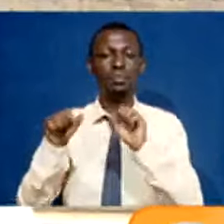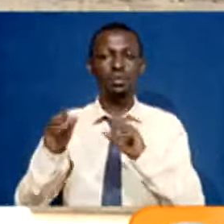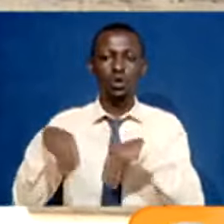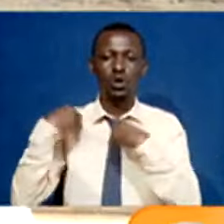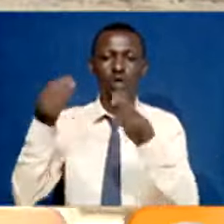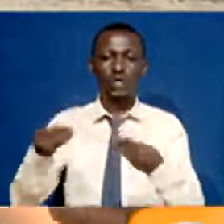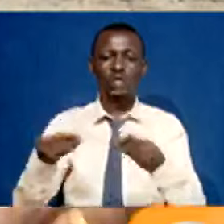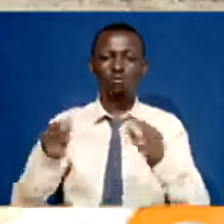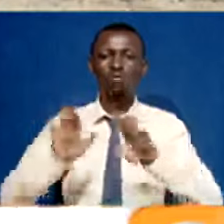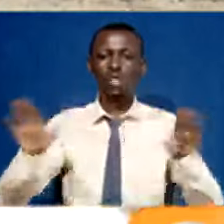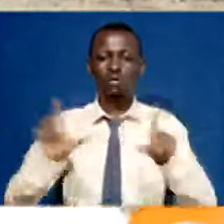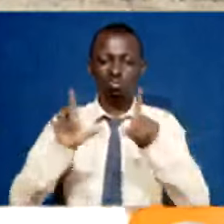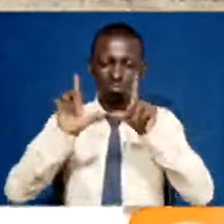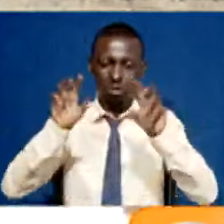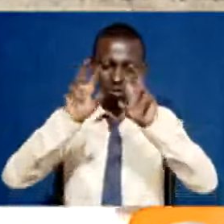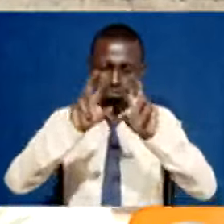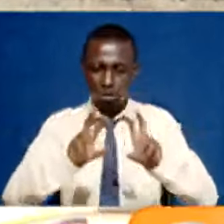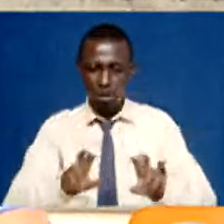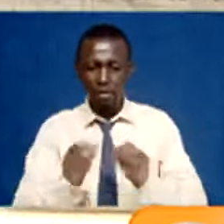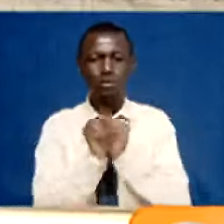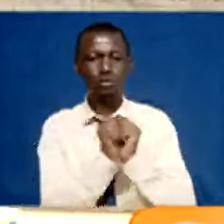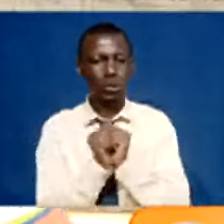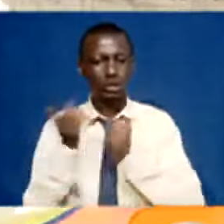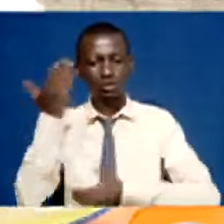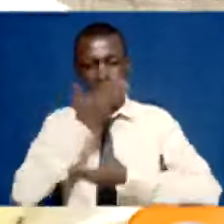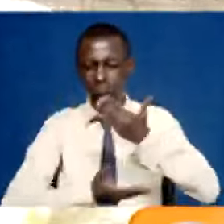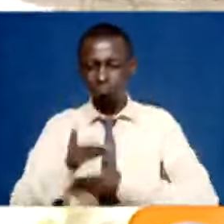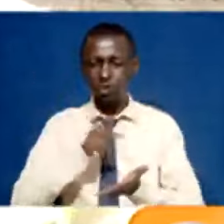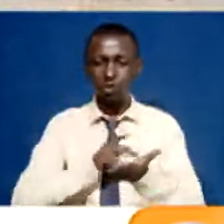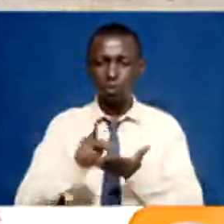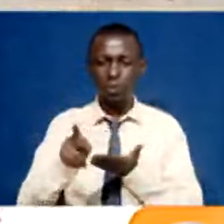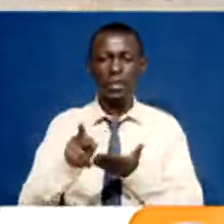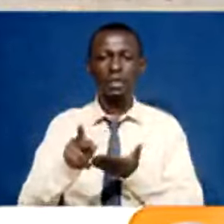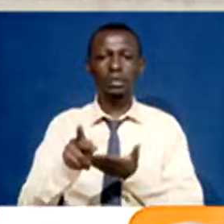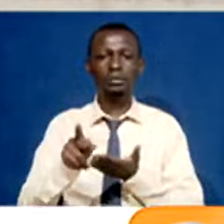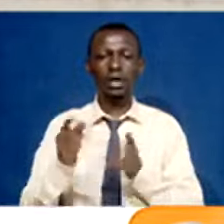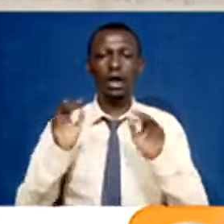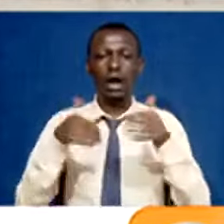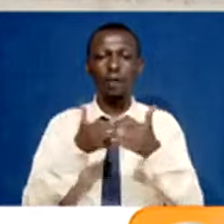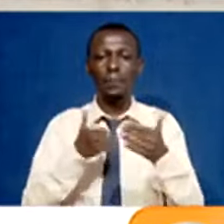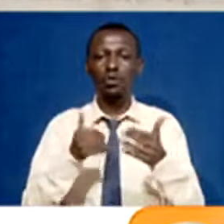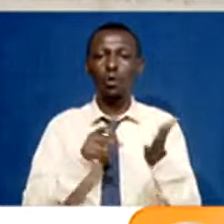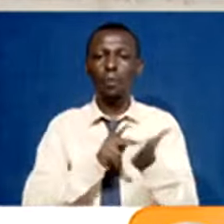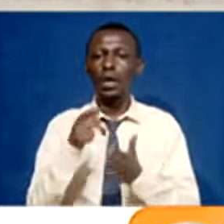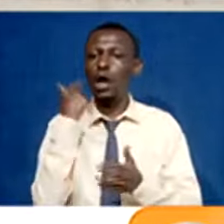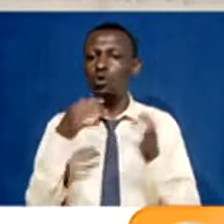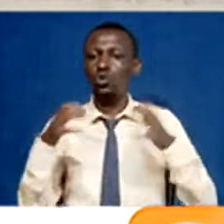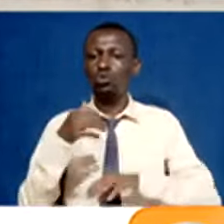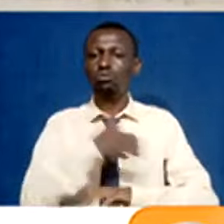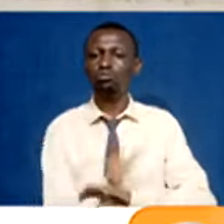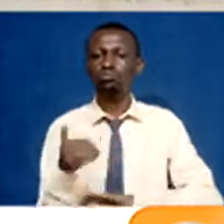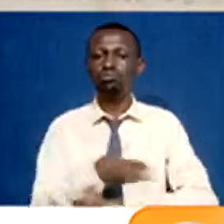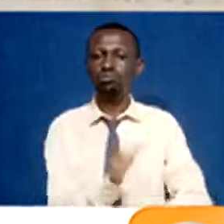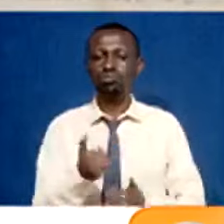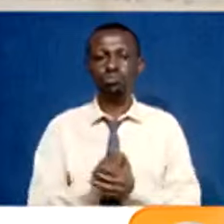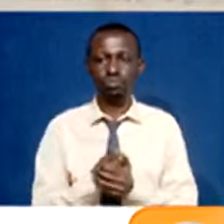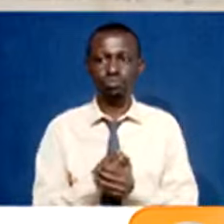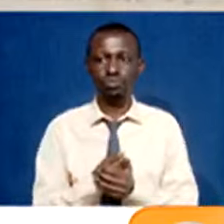taito wanasema, tukae nao chini tulipane vile tulipipana na katel. Mimi sikatai, lakini